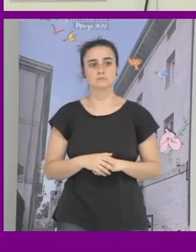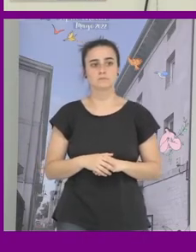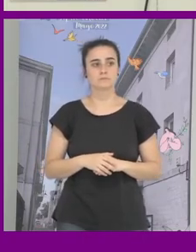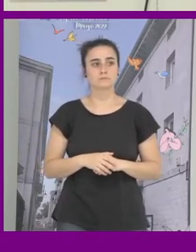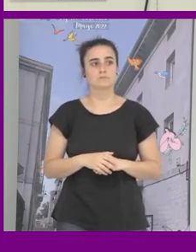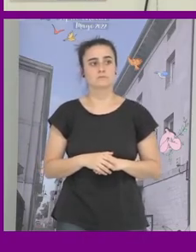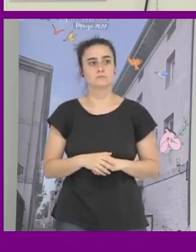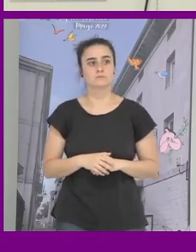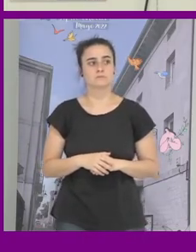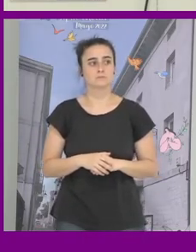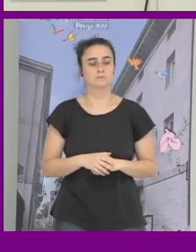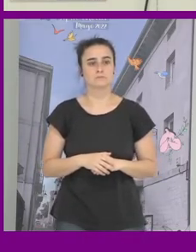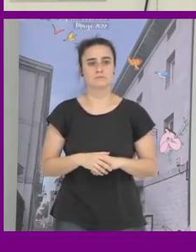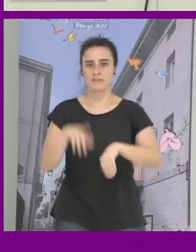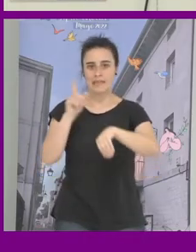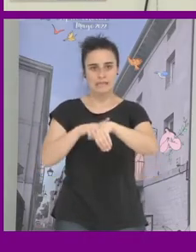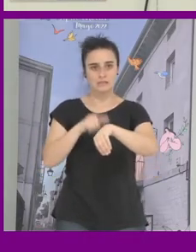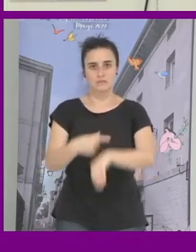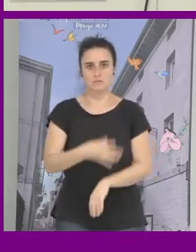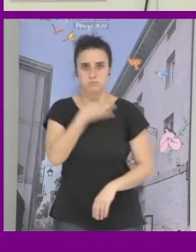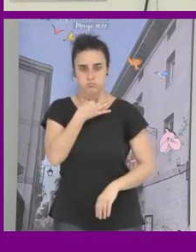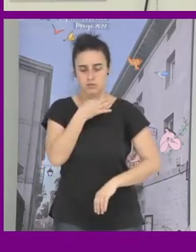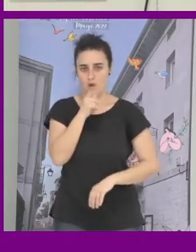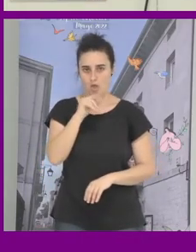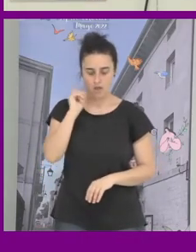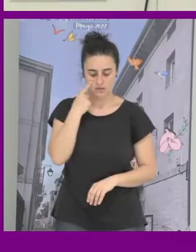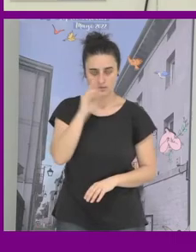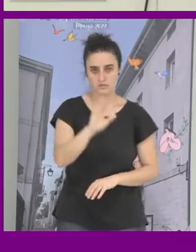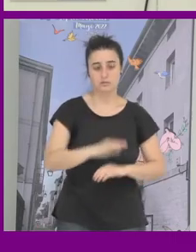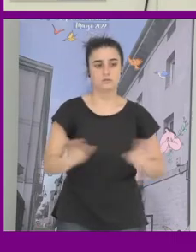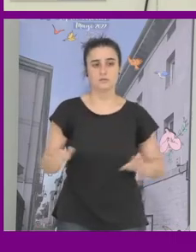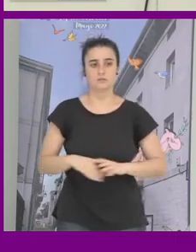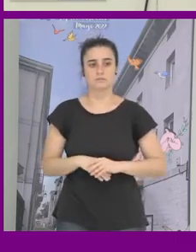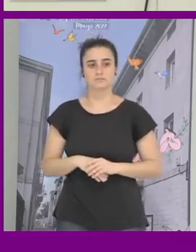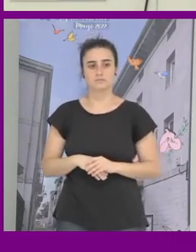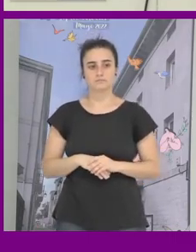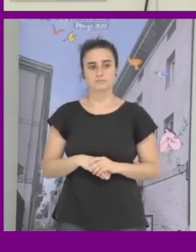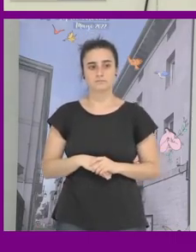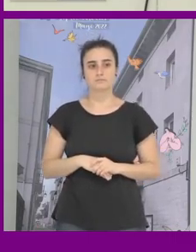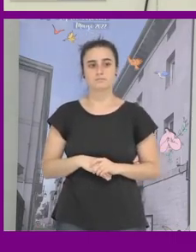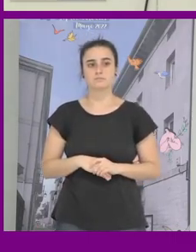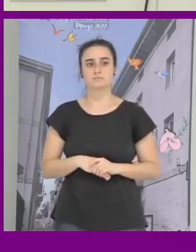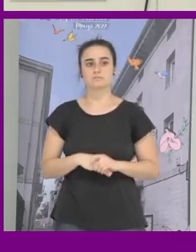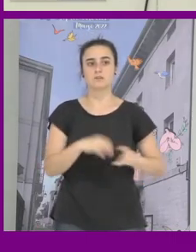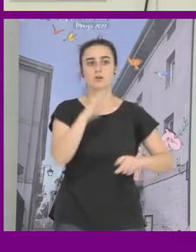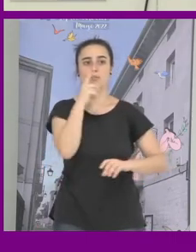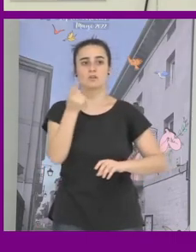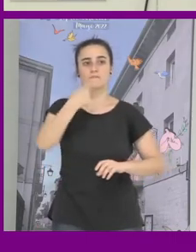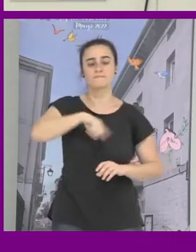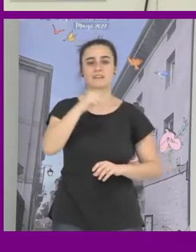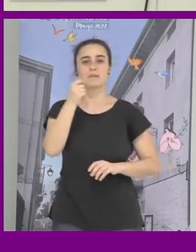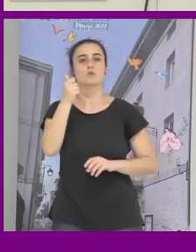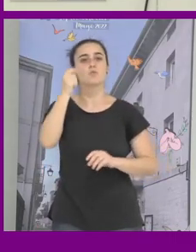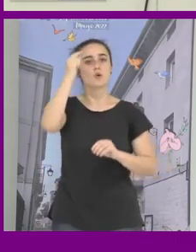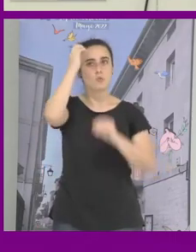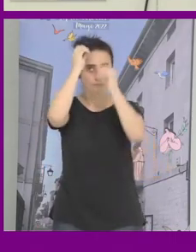Eta, bueno, supertxarto noa denbora aldetiko hartzen naiz. Orduan, bueno, ba, hortan ere iruditeria aldatzaren premia. Orain bai